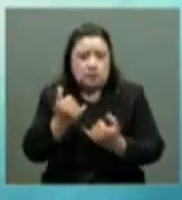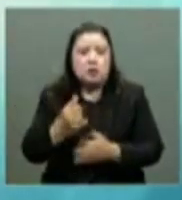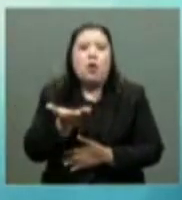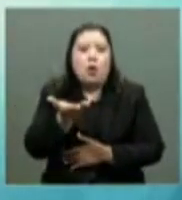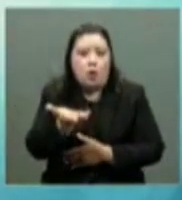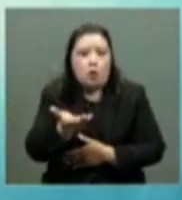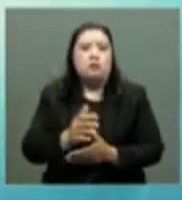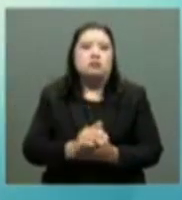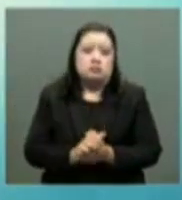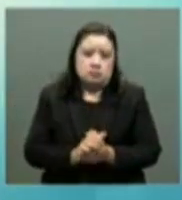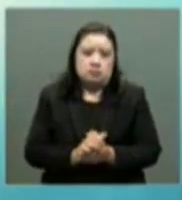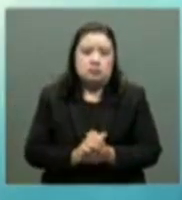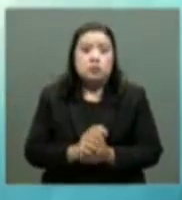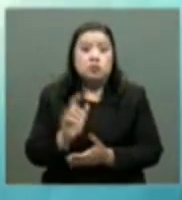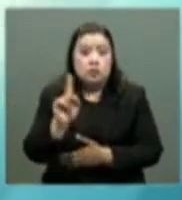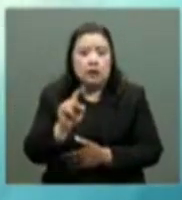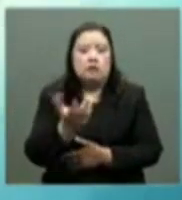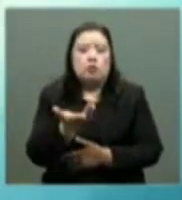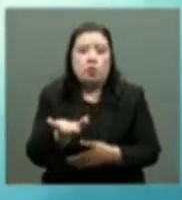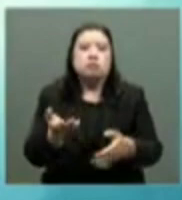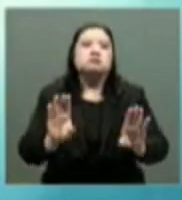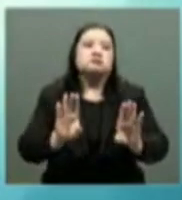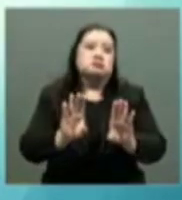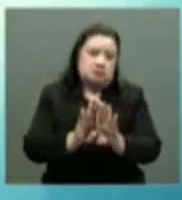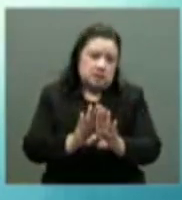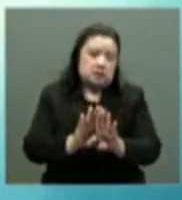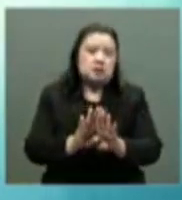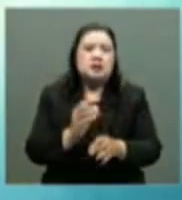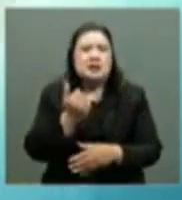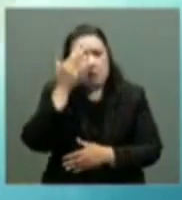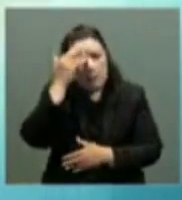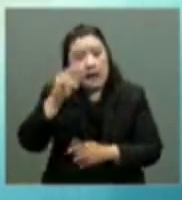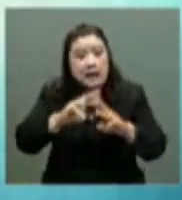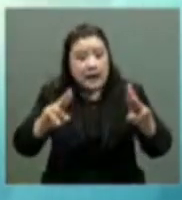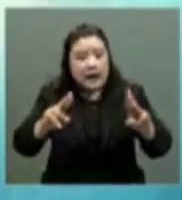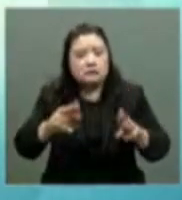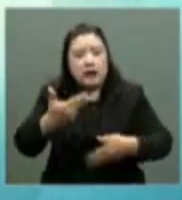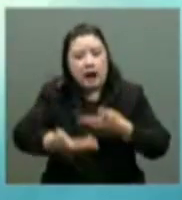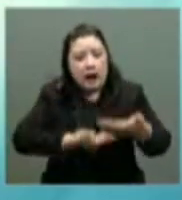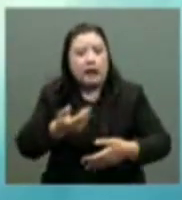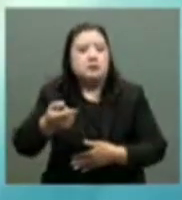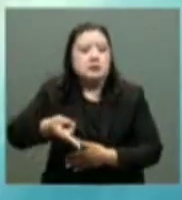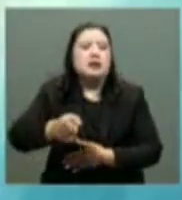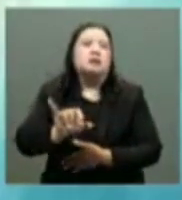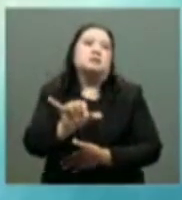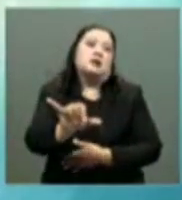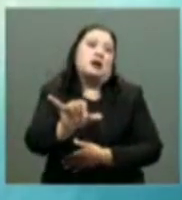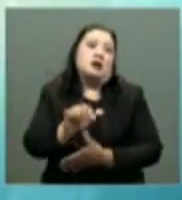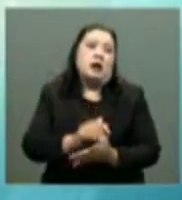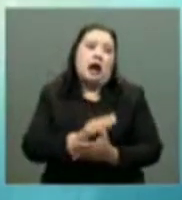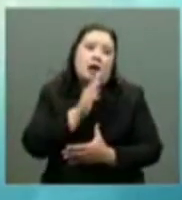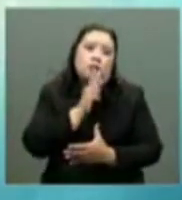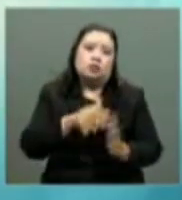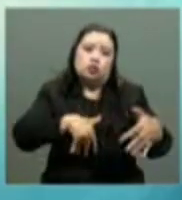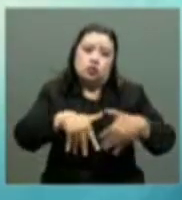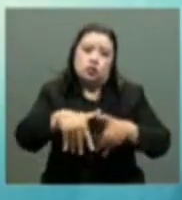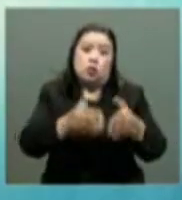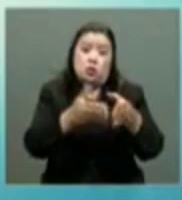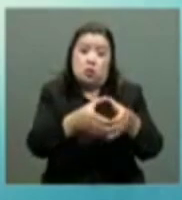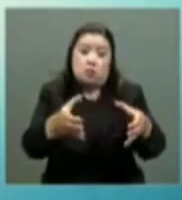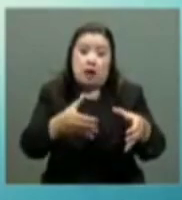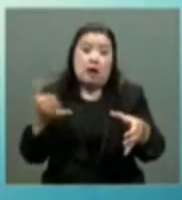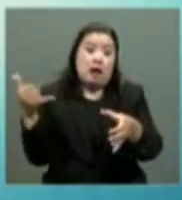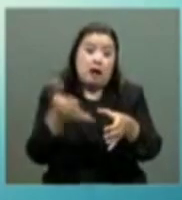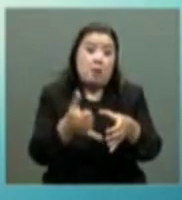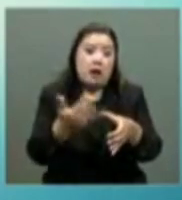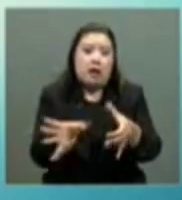ต้องให้มีการดำรงชีวิตแบบในปกติเพราะว่าไปในที่ชุมชนก็ติดแล้วเนี่ย